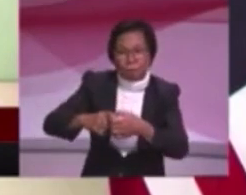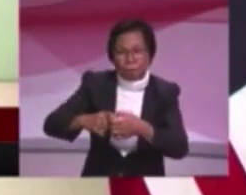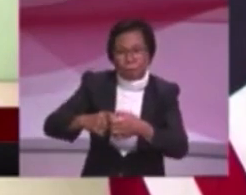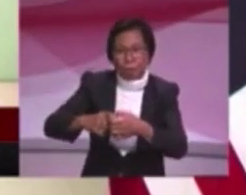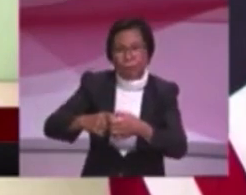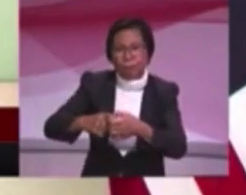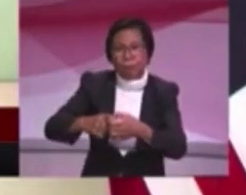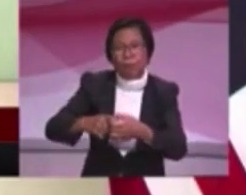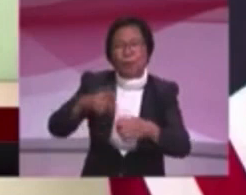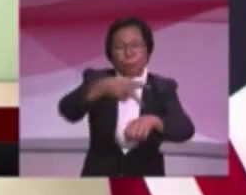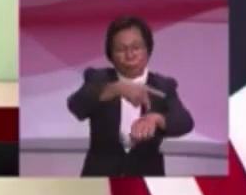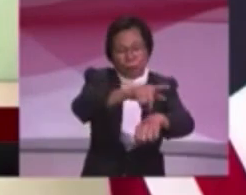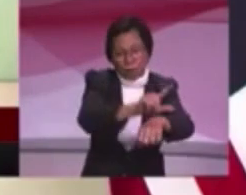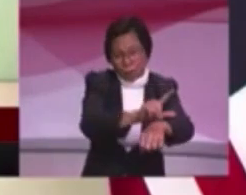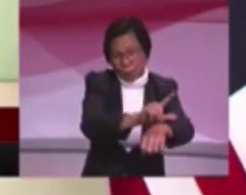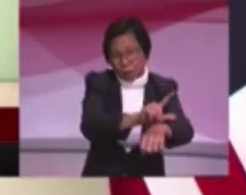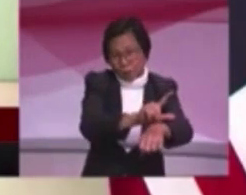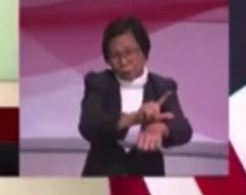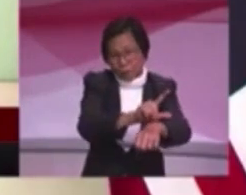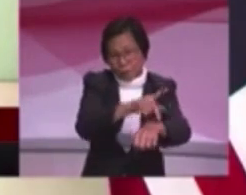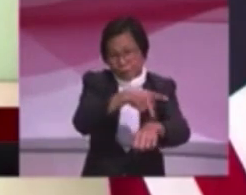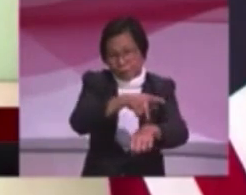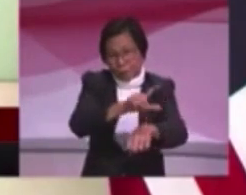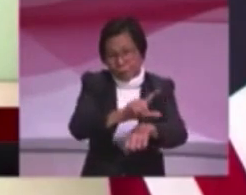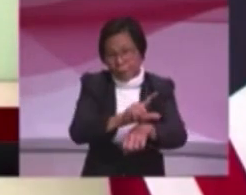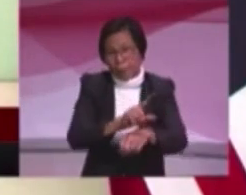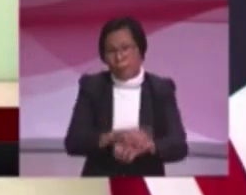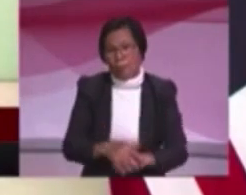status Pulau Langkawi.